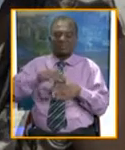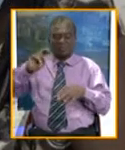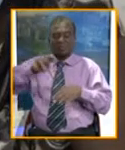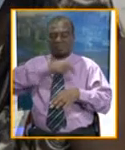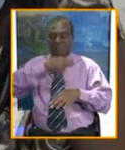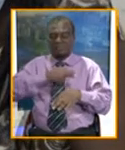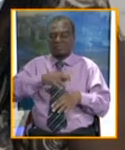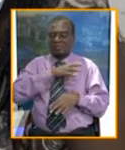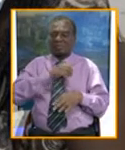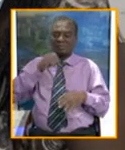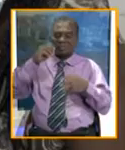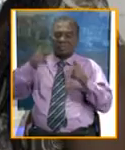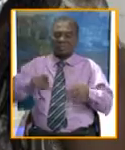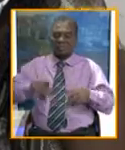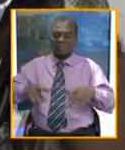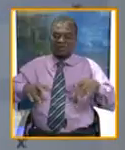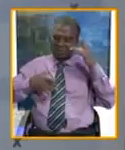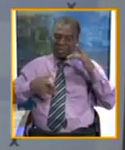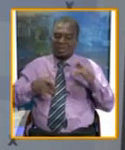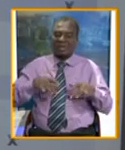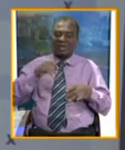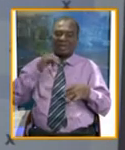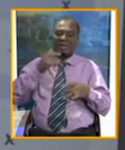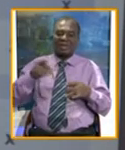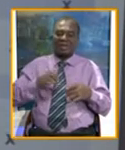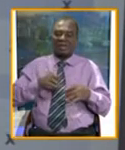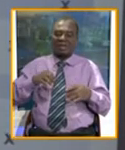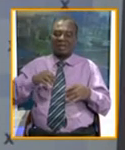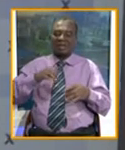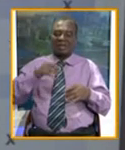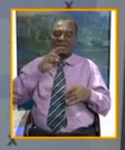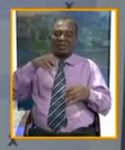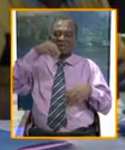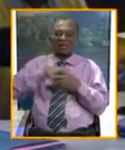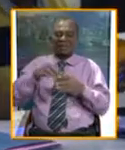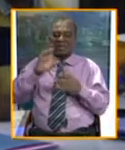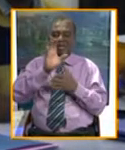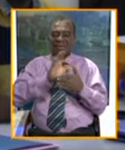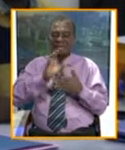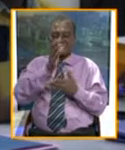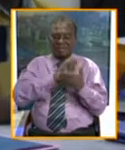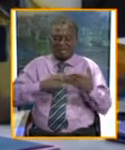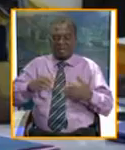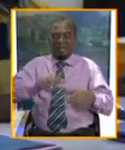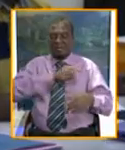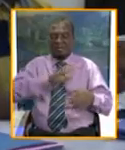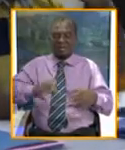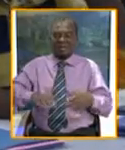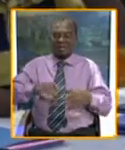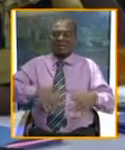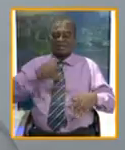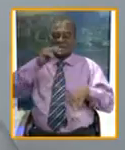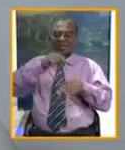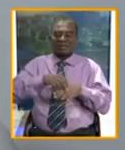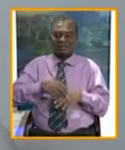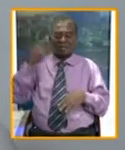de cas confirmés, la question du genre qui constitue dans certaines communautés un tabou, donc un frein à l'action de